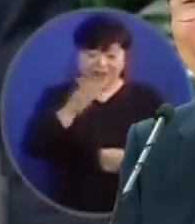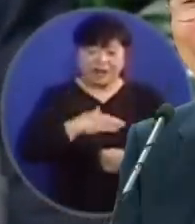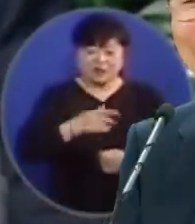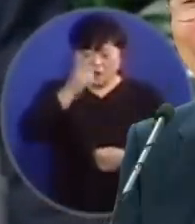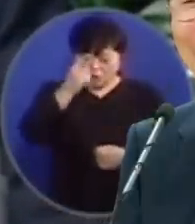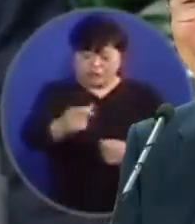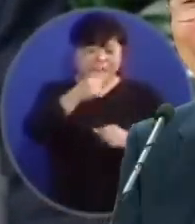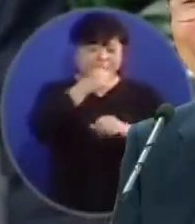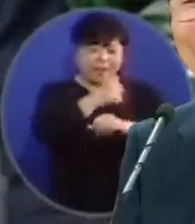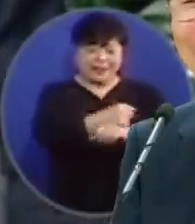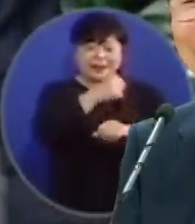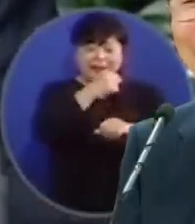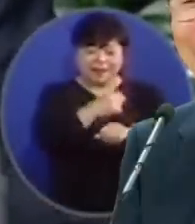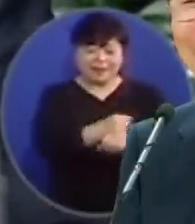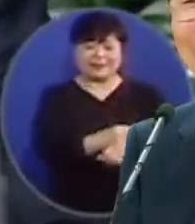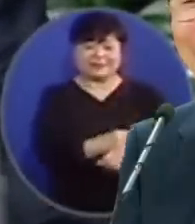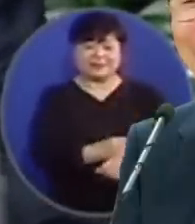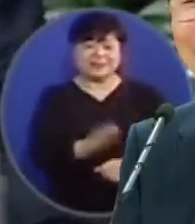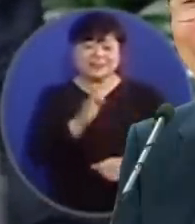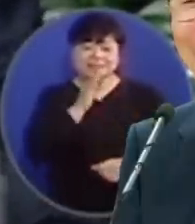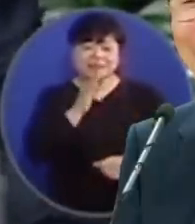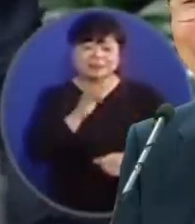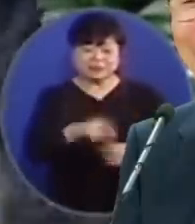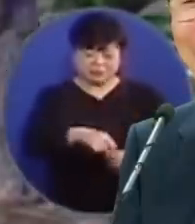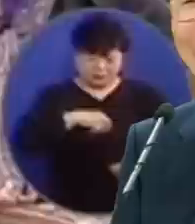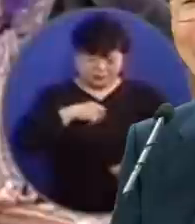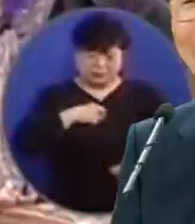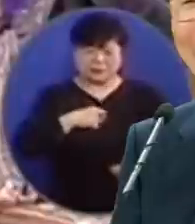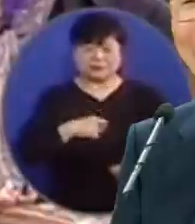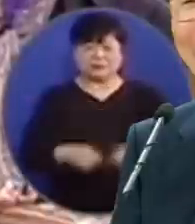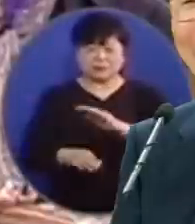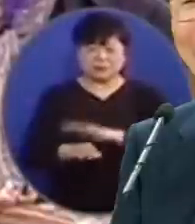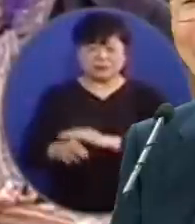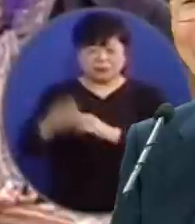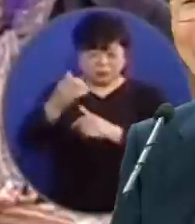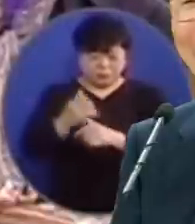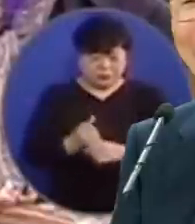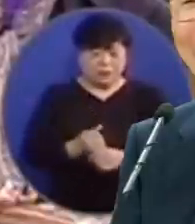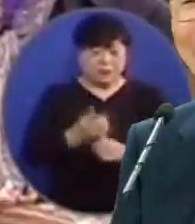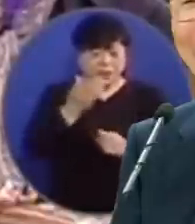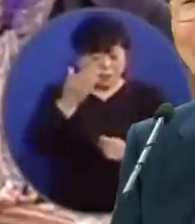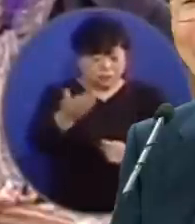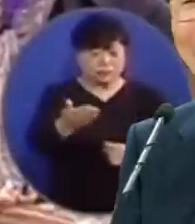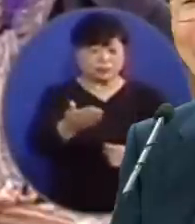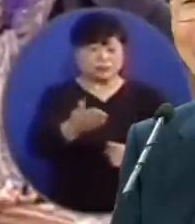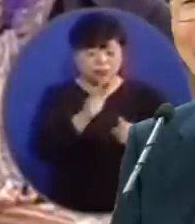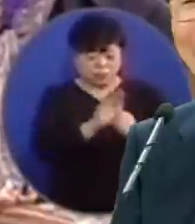너를 굳세게 하리라. 참으로 너를 도와주리라. 참으로